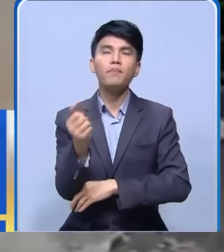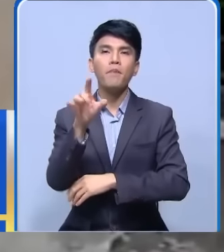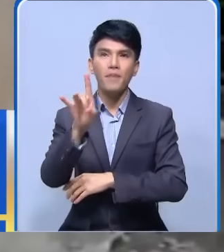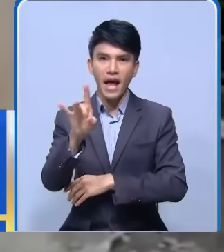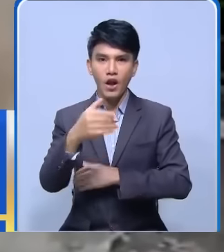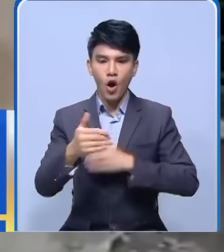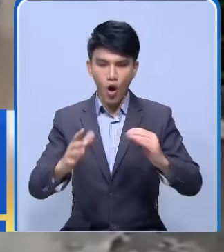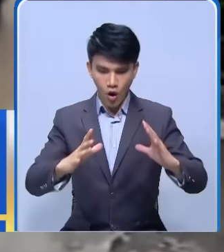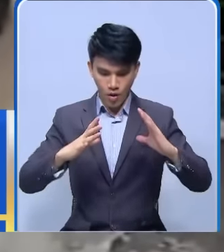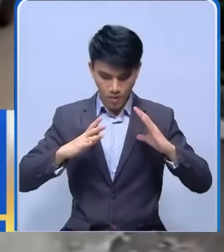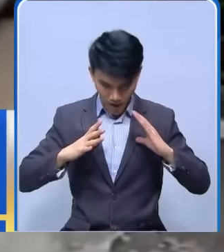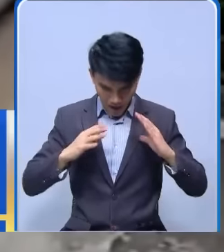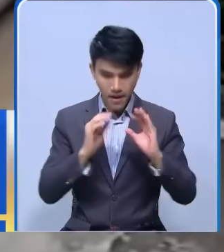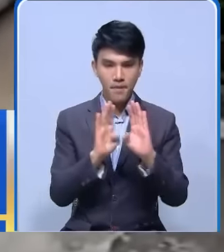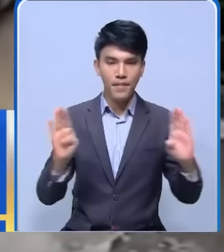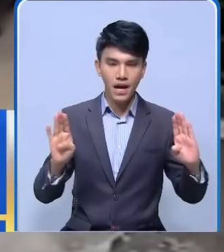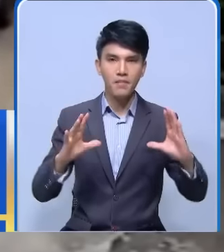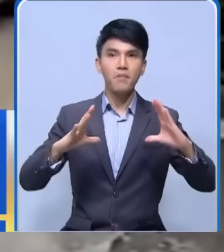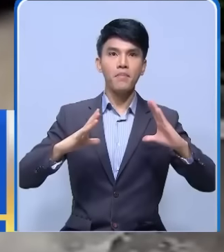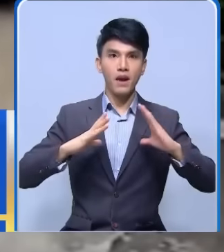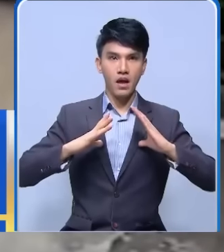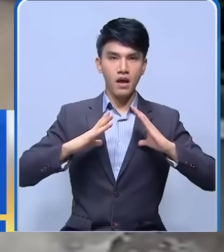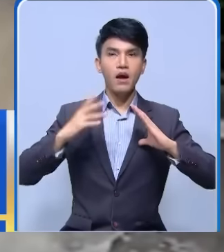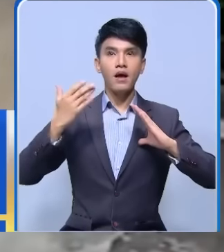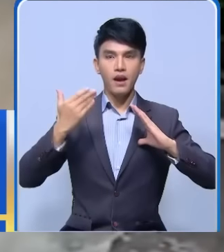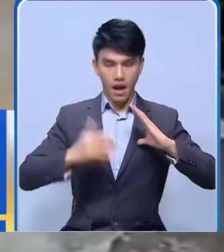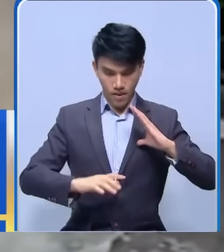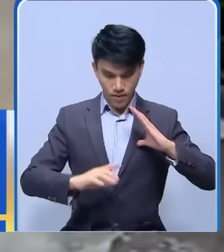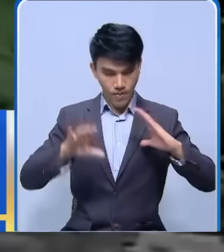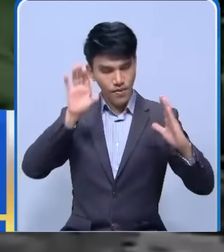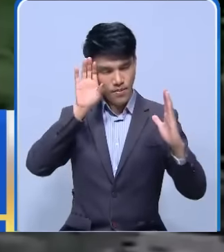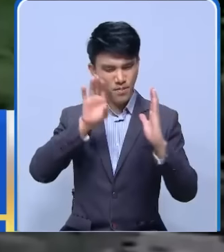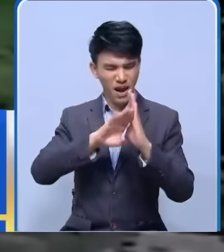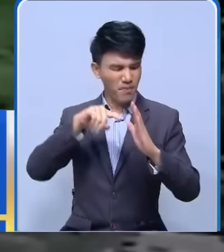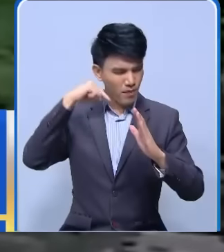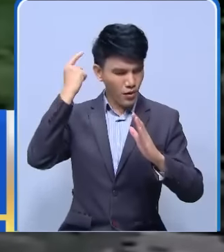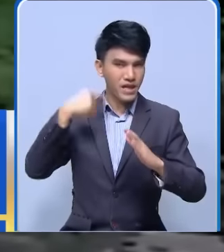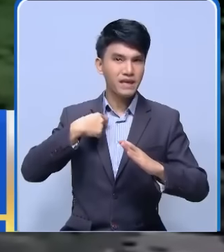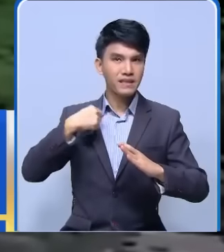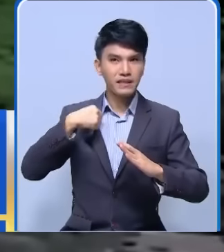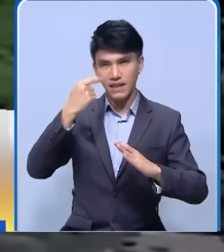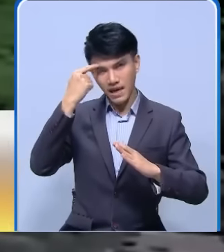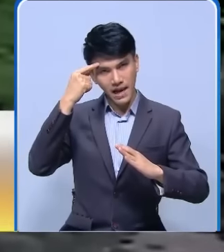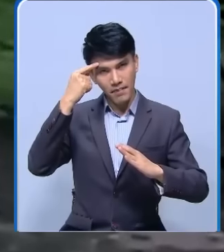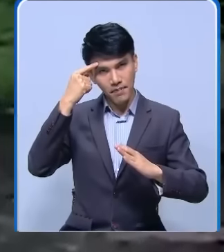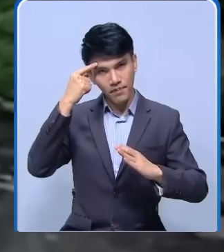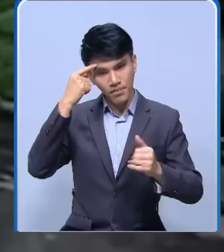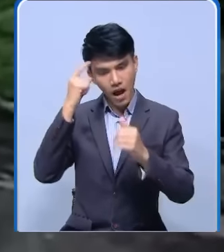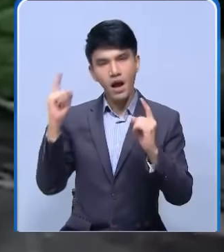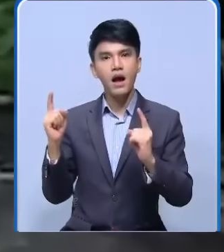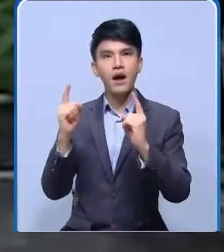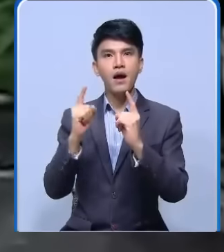แห่งหนึ่งในพื้นที่อำเภอลานสักจังหวัดอุทัยธานีต่อมาปรากฏภาพหญิงสาวเสื้อดำใส่กางเกงขาสั้นมาหาผู้ก่อเหตุ